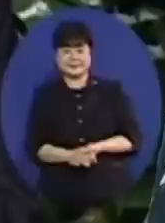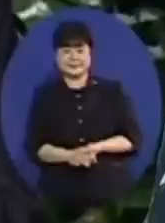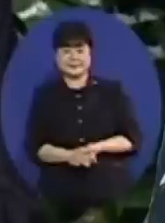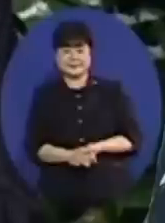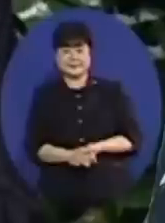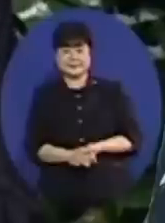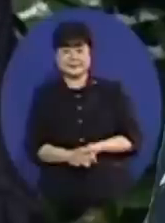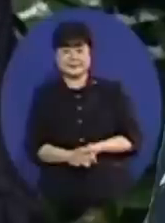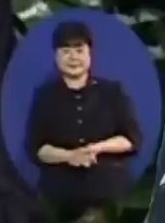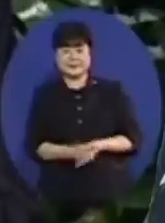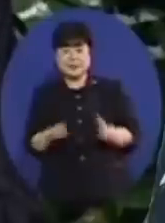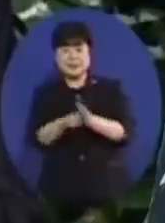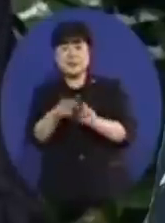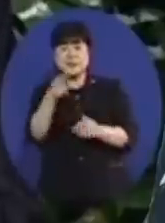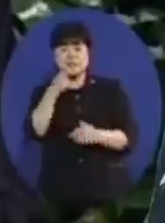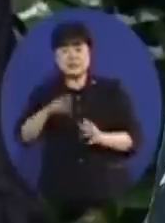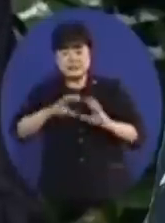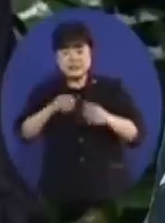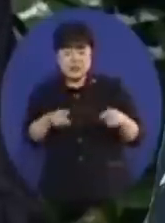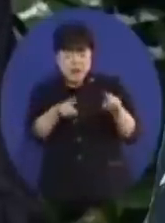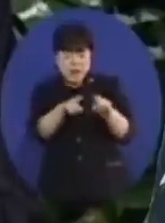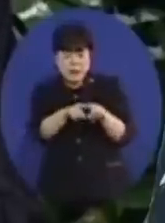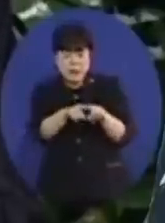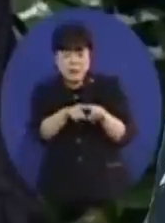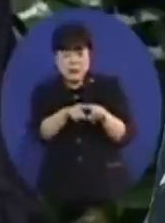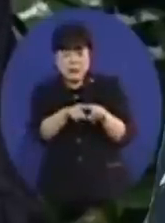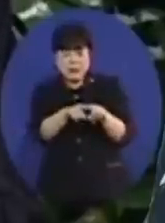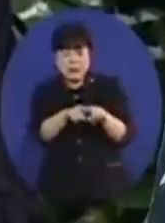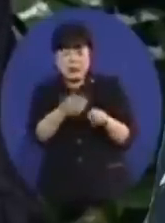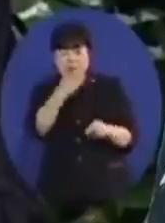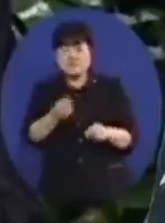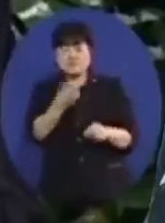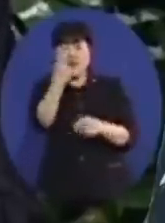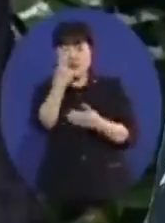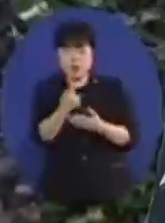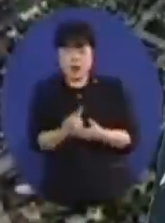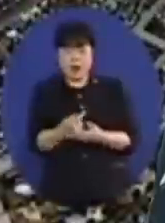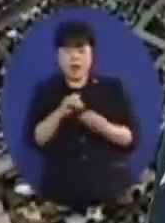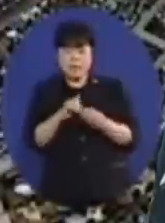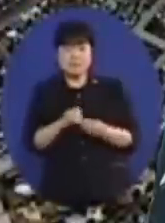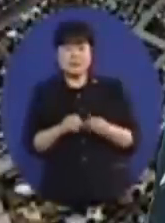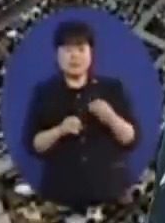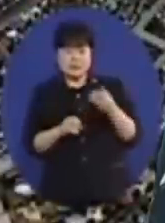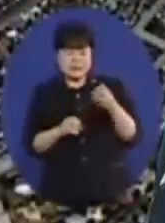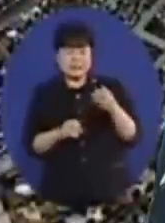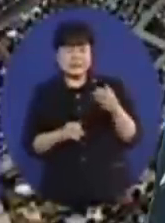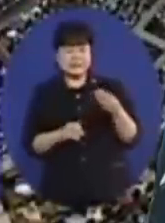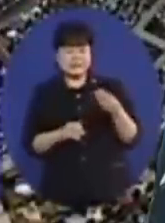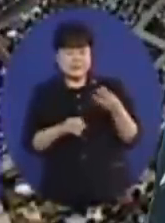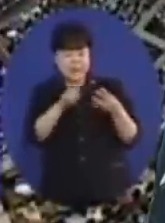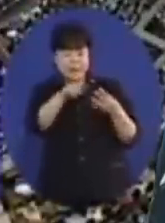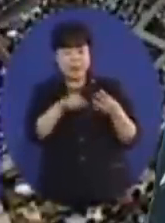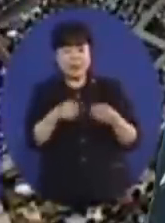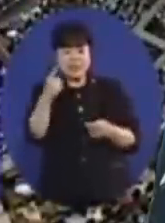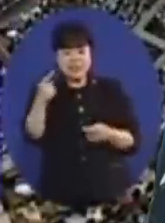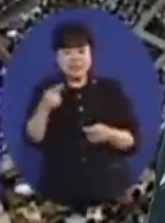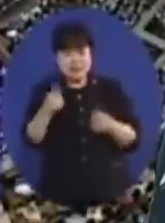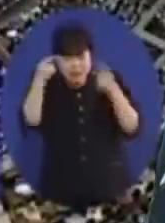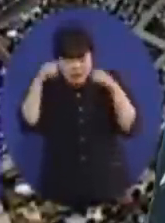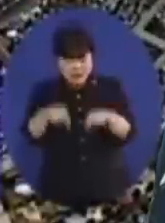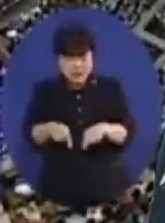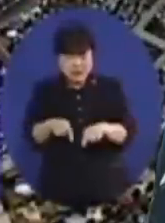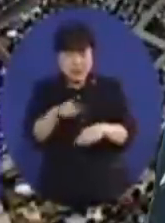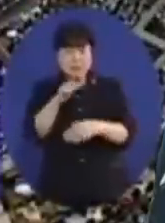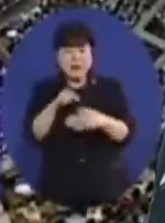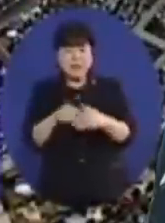불신의 사상과 교육은 큰 불행을 가져옵니다 시편 14편 1절에 어리석은 자는 그 마음에 이르기를